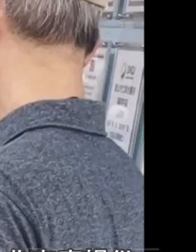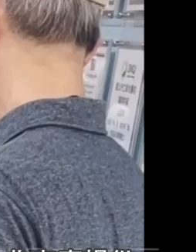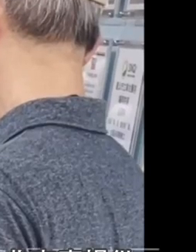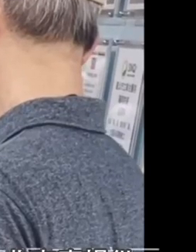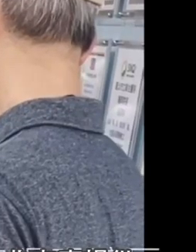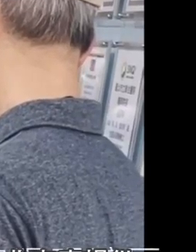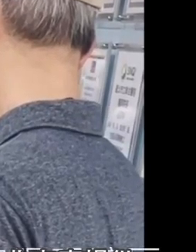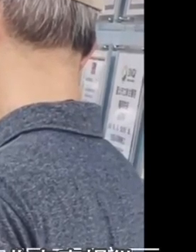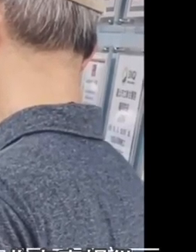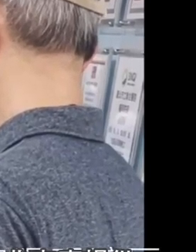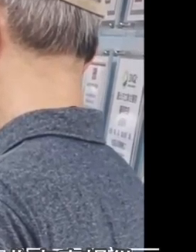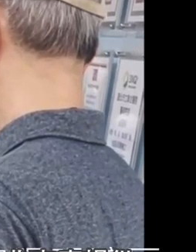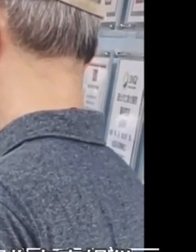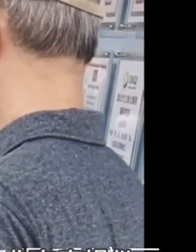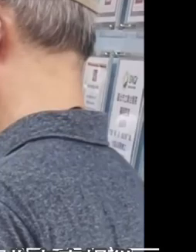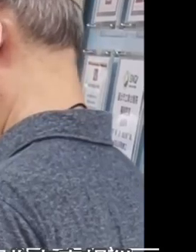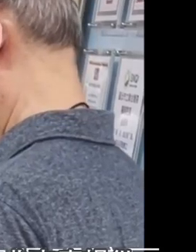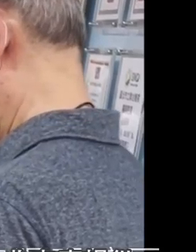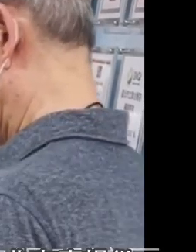那有关这个疫苗接种之后的死亡的部分，那目前主要都是高龄的，而且有慢性病哈。那到目前为止，我们的这个有回顾跟解剖的病例，都没有跟这个疫苗有相关。